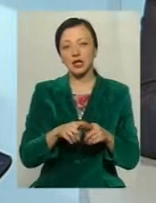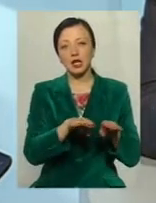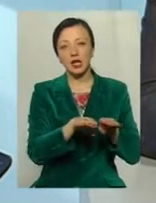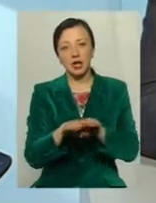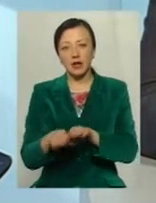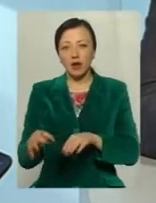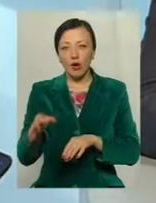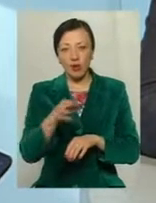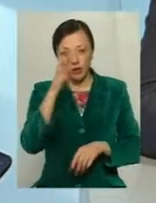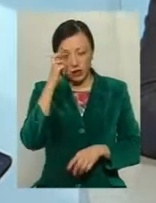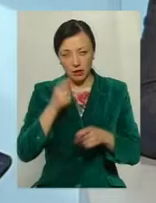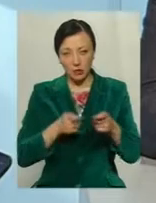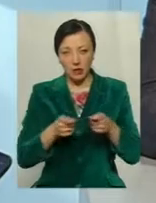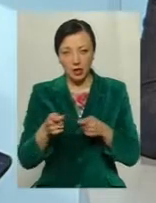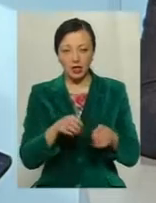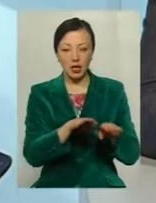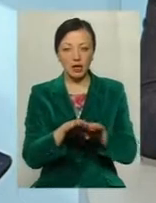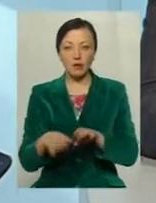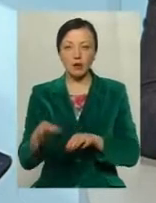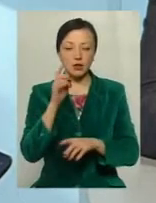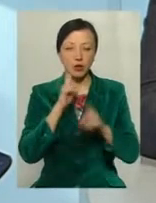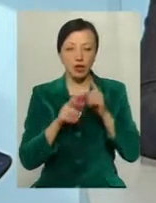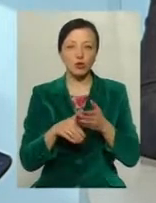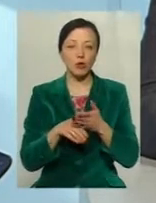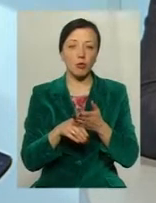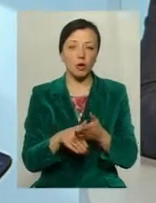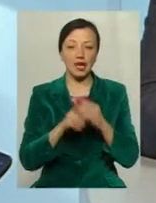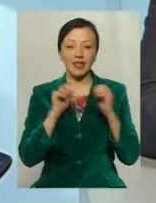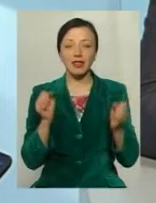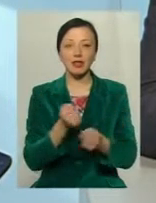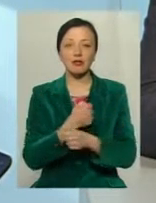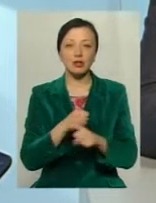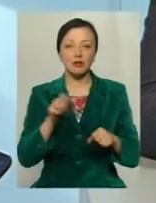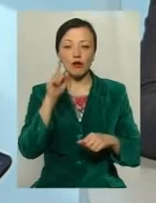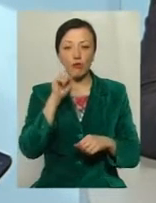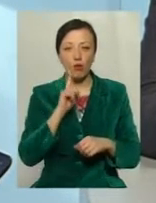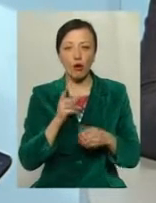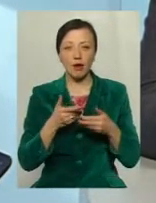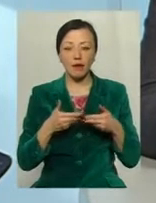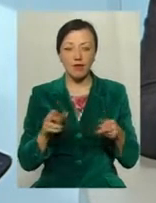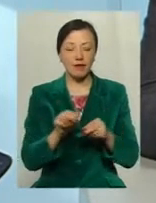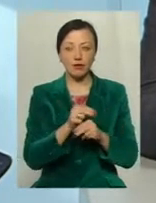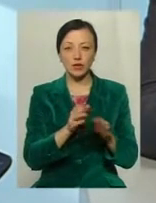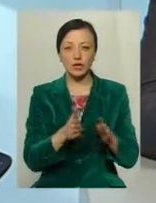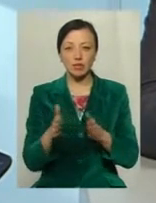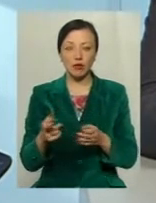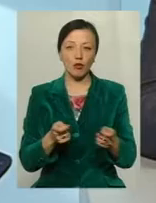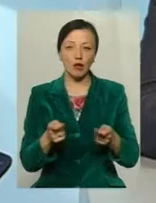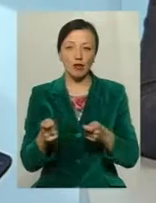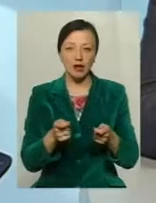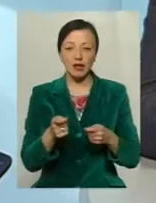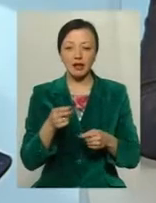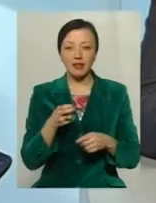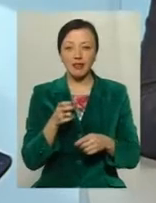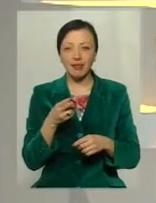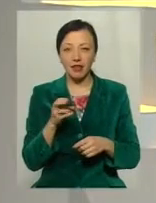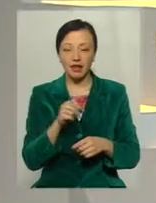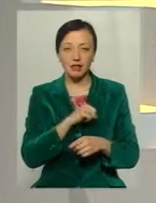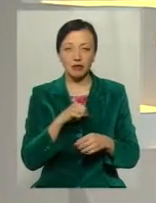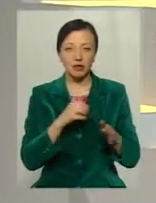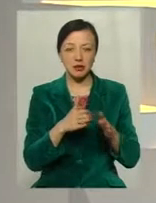будуть. Ви знаєте, функція депутата обласної ради – це не просто роздавати якісь ті чи інші речі. Ми закладали бюджет, ми допомагаємо, ми